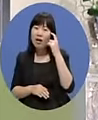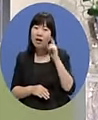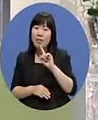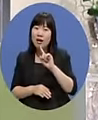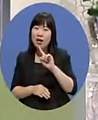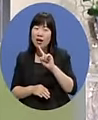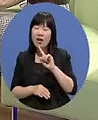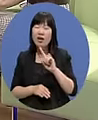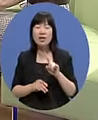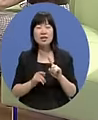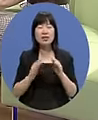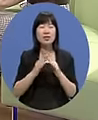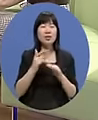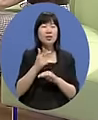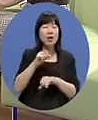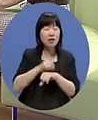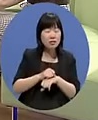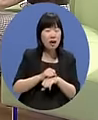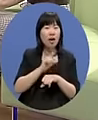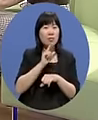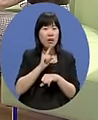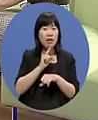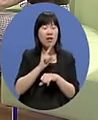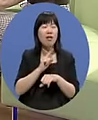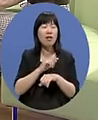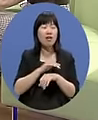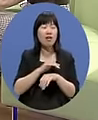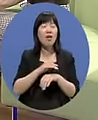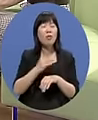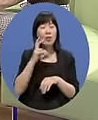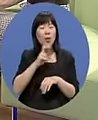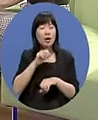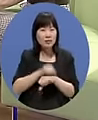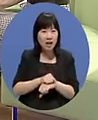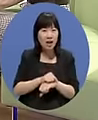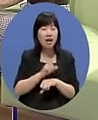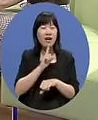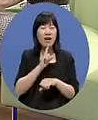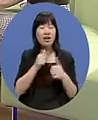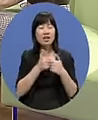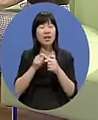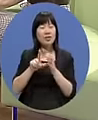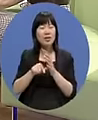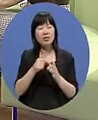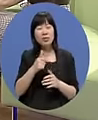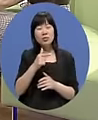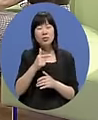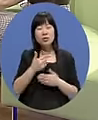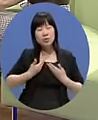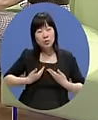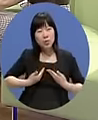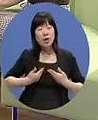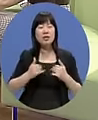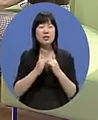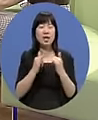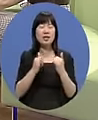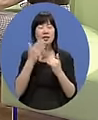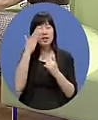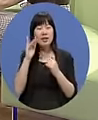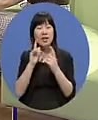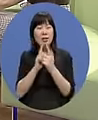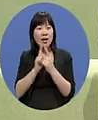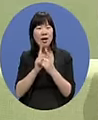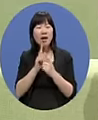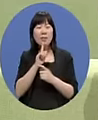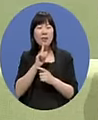하나요? 집에서는 다들 너무 잘한다고 막 다 네. 너무 노래도 잘하고 하니까. 상담할 때 너무 조용했거든요. 네. 사람들 하고만 있으면